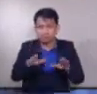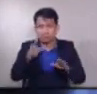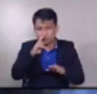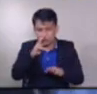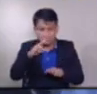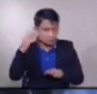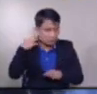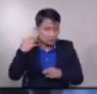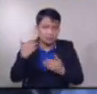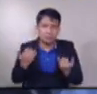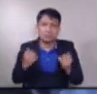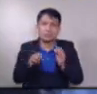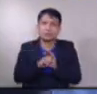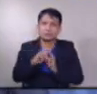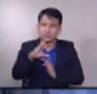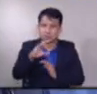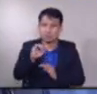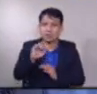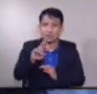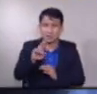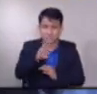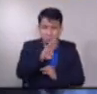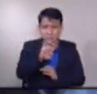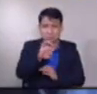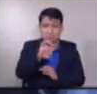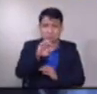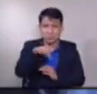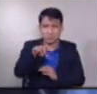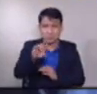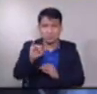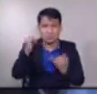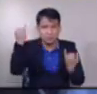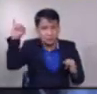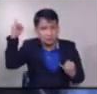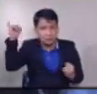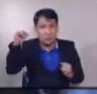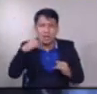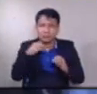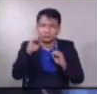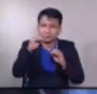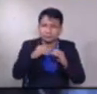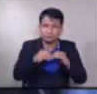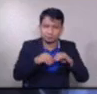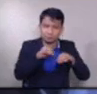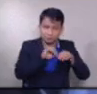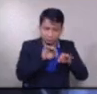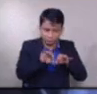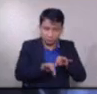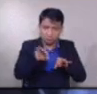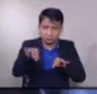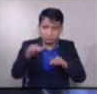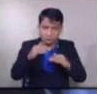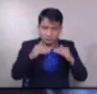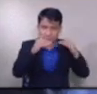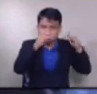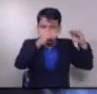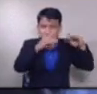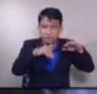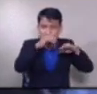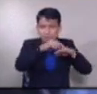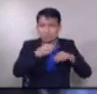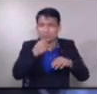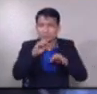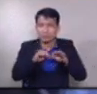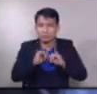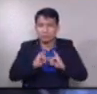example, dito sa Benguet area, alam natin ang Ifugao ang nagtatanim ng hagdang-hagdang palayan, but the DENR is